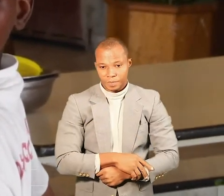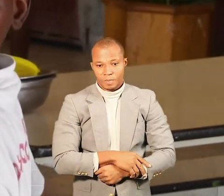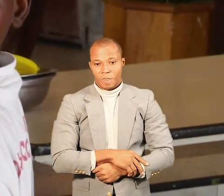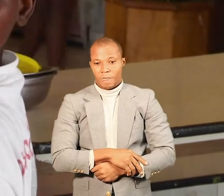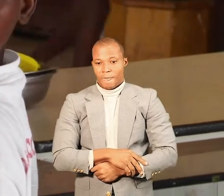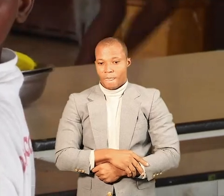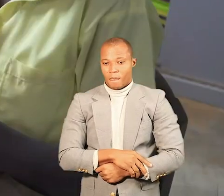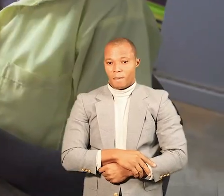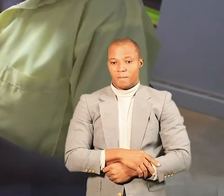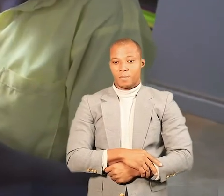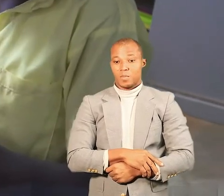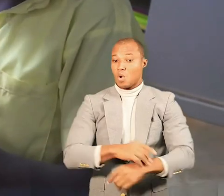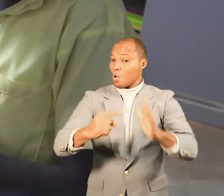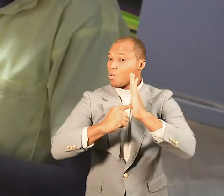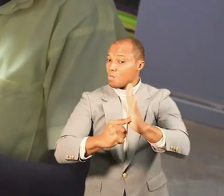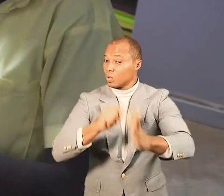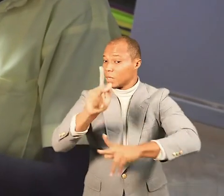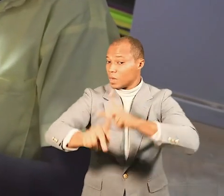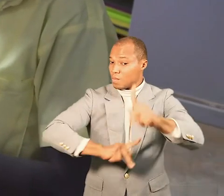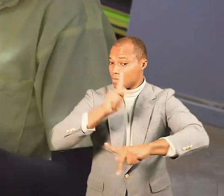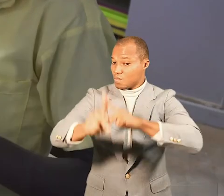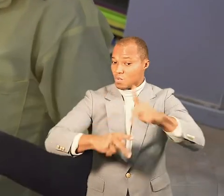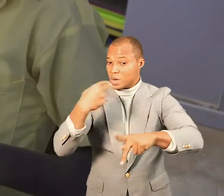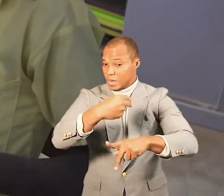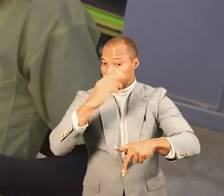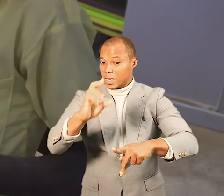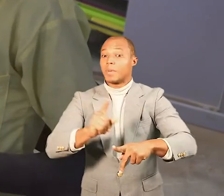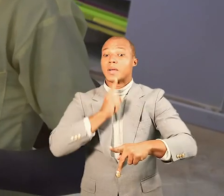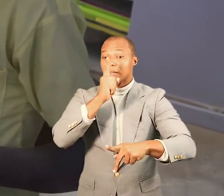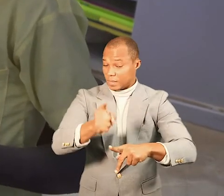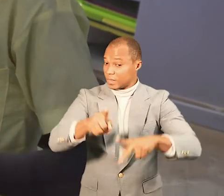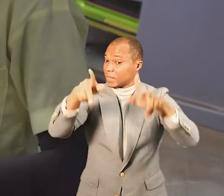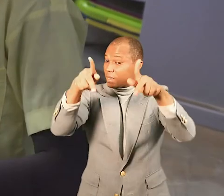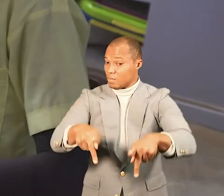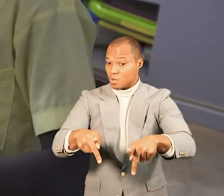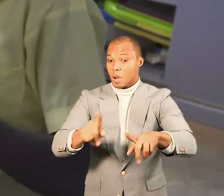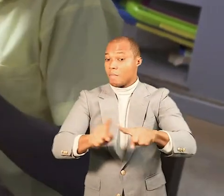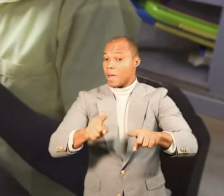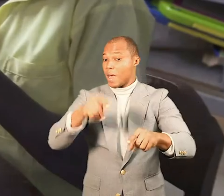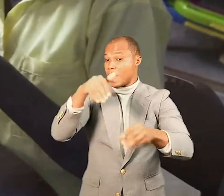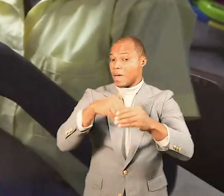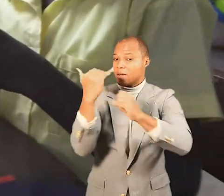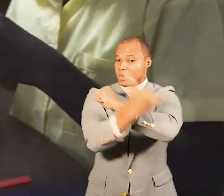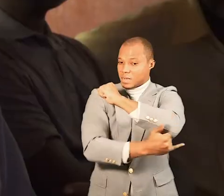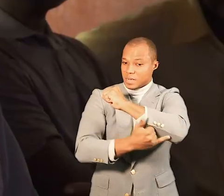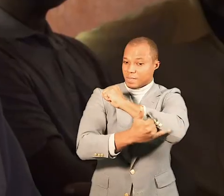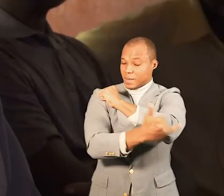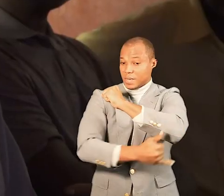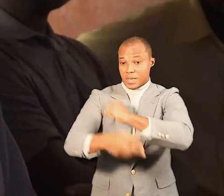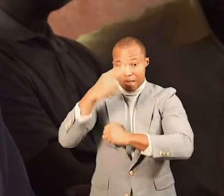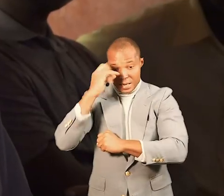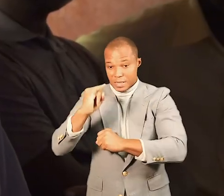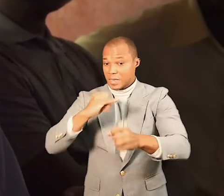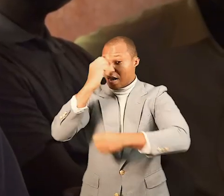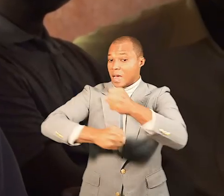des dispositions pour montrer mon handicapé réellement que yo c'est moun, mais nous même en Haïti, nous gardé